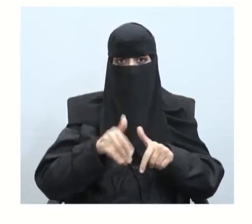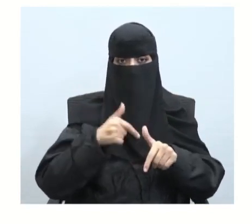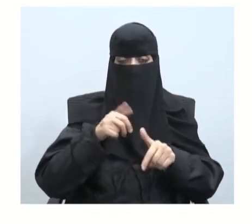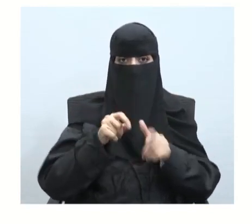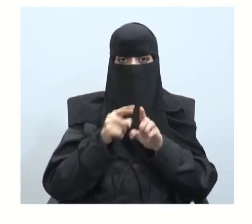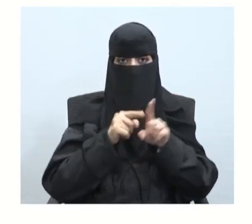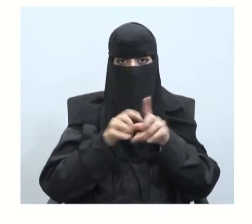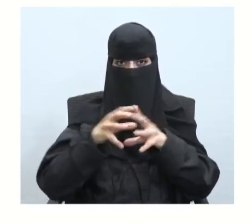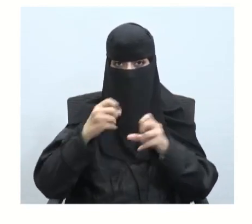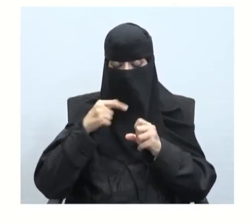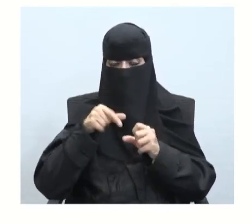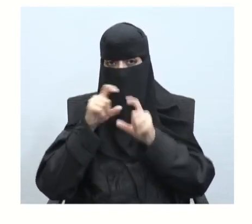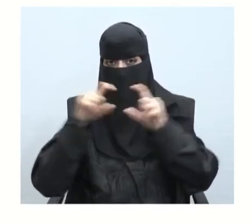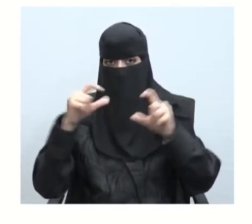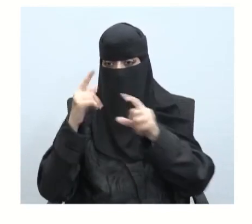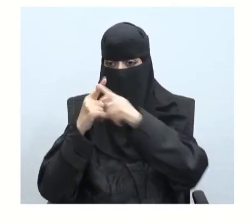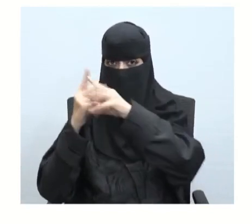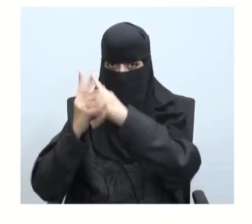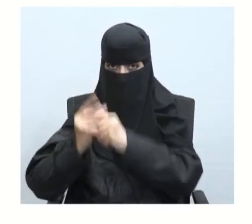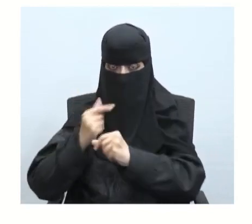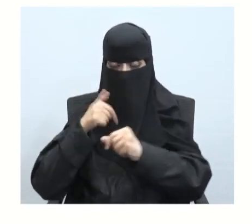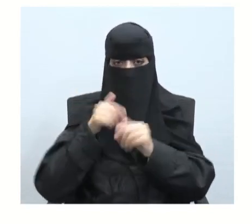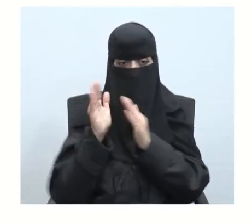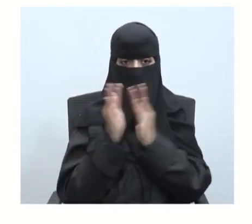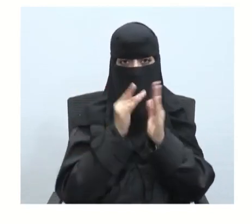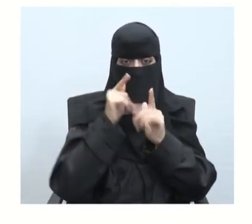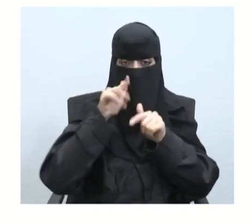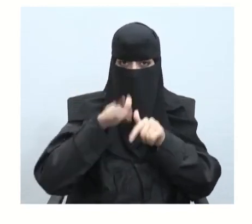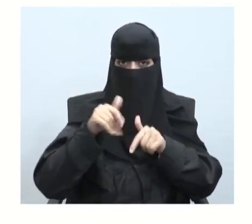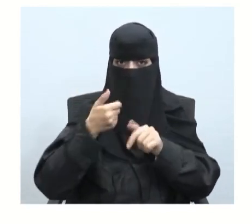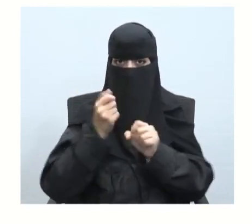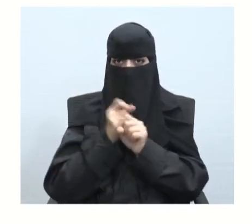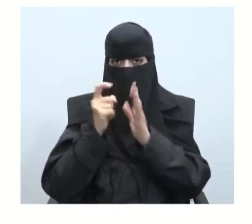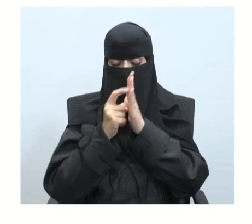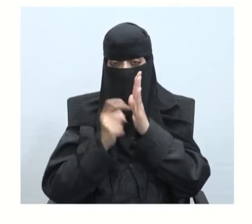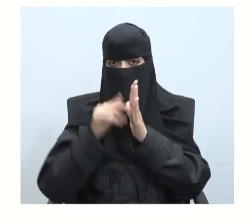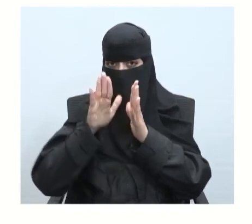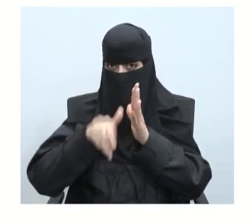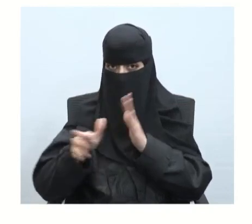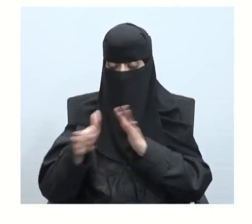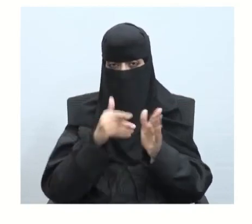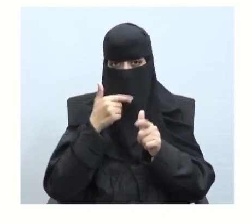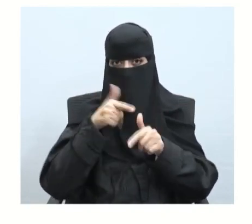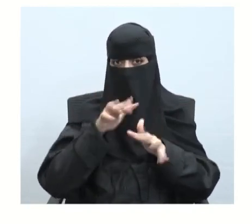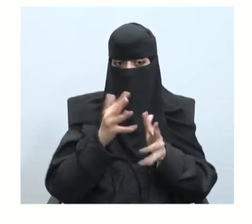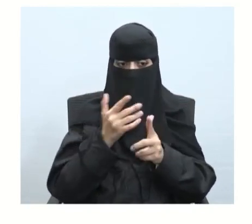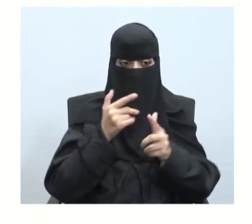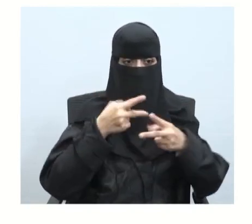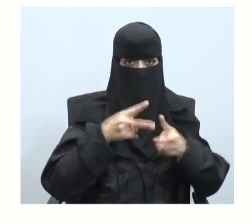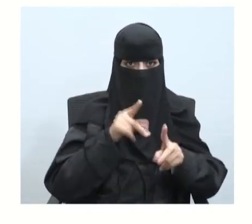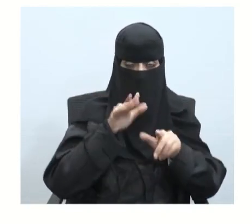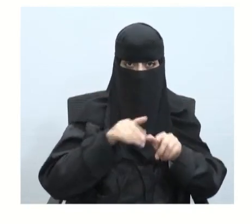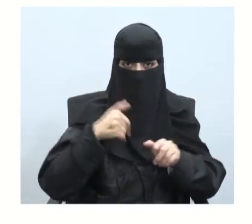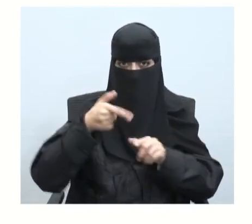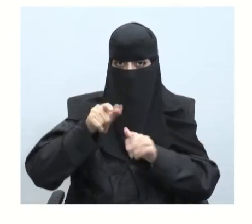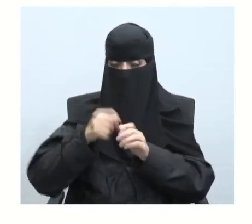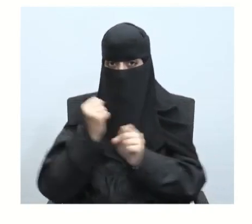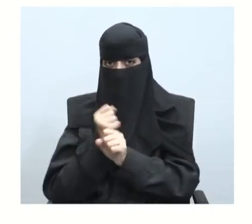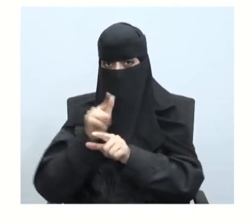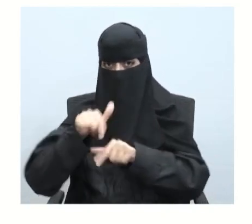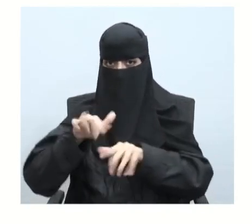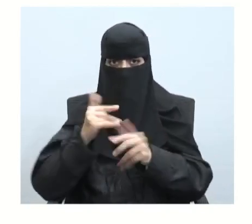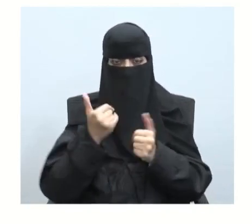التعريف والصيغه الرياضيه والوحده كذلك شروط الوجود يعني متى متى يكون هناك شغل